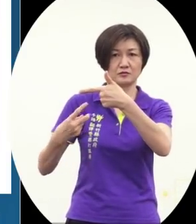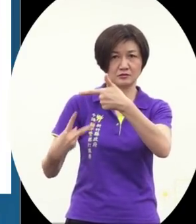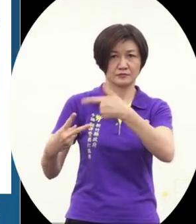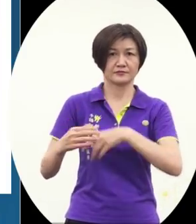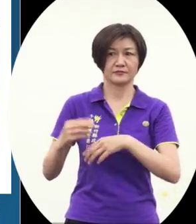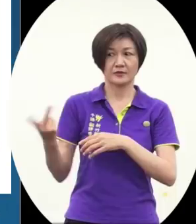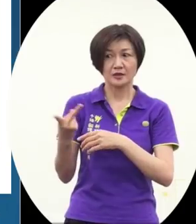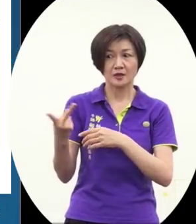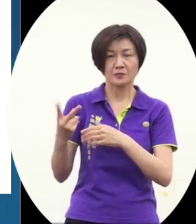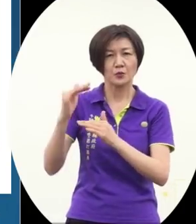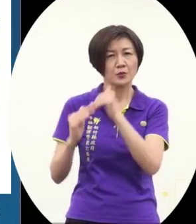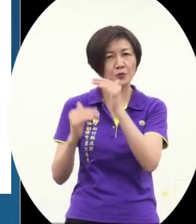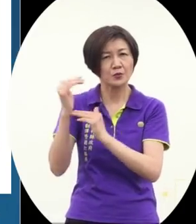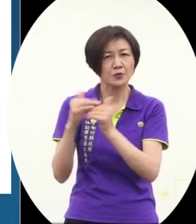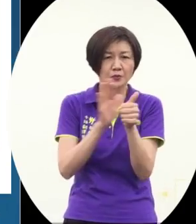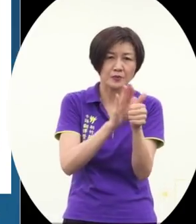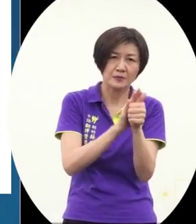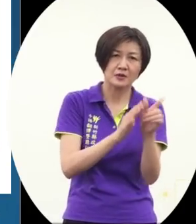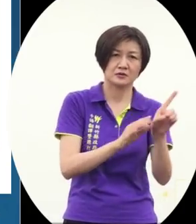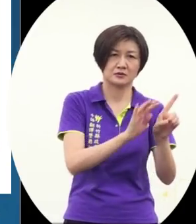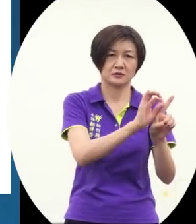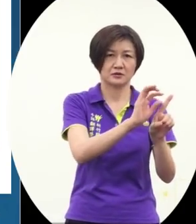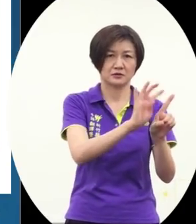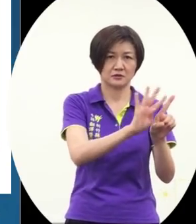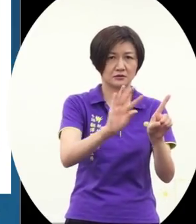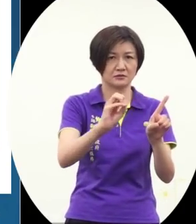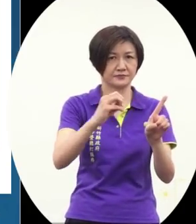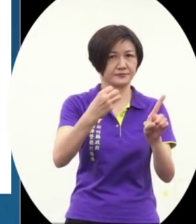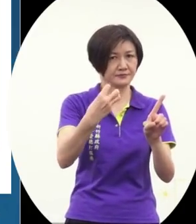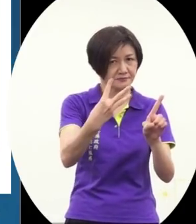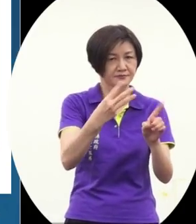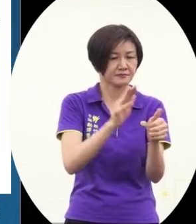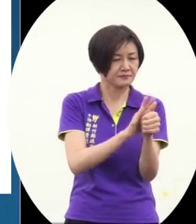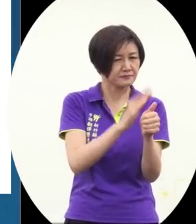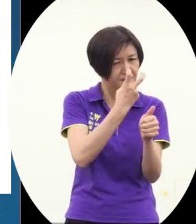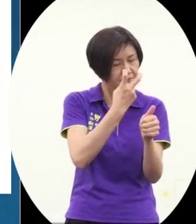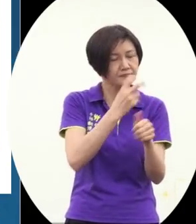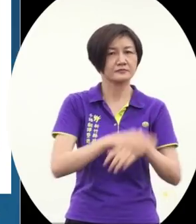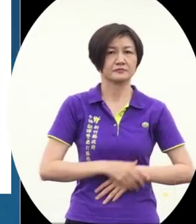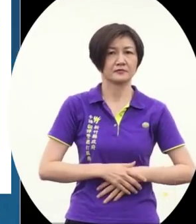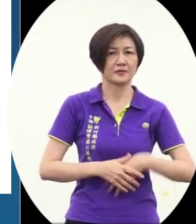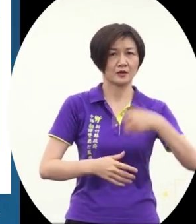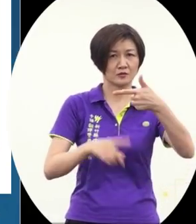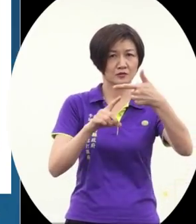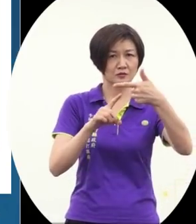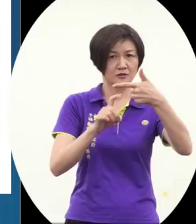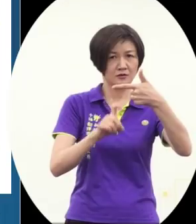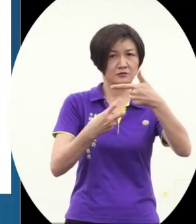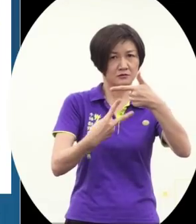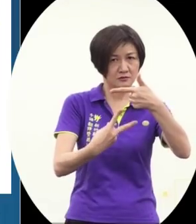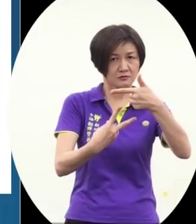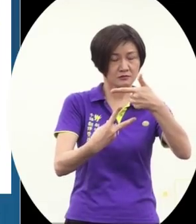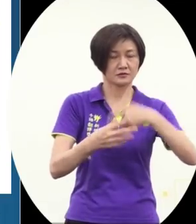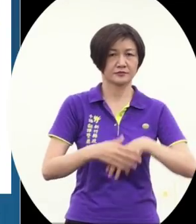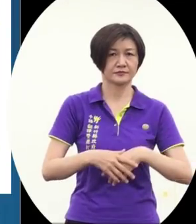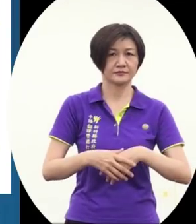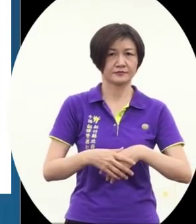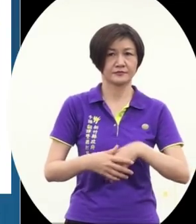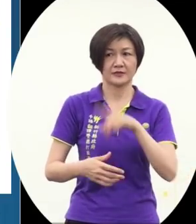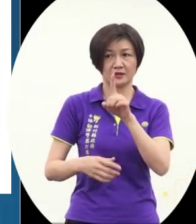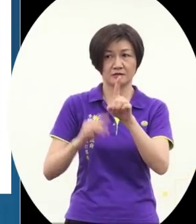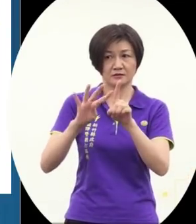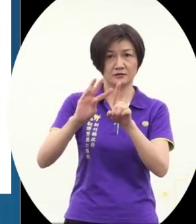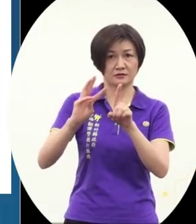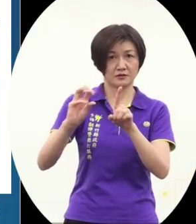共同照顾14403。那到了6月12号的时候，是由